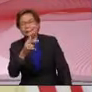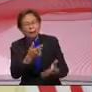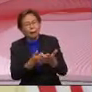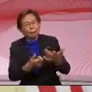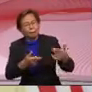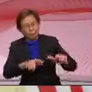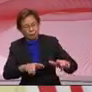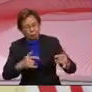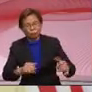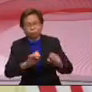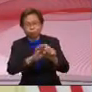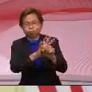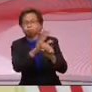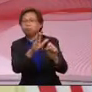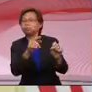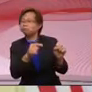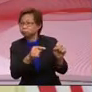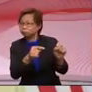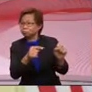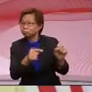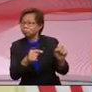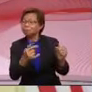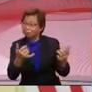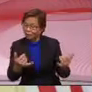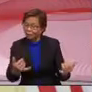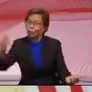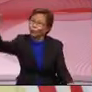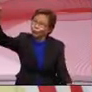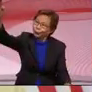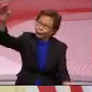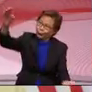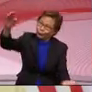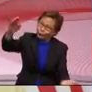keadaan COVID positif pun sudah semakin